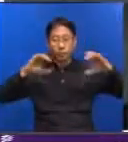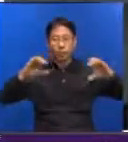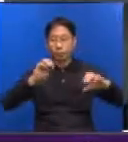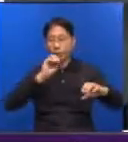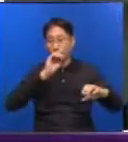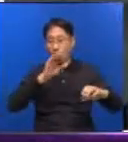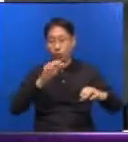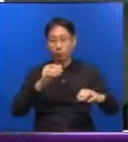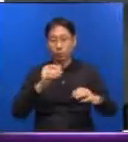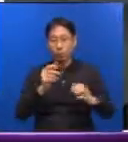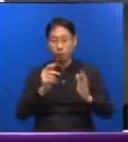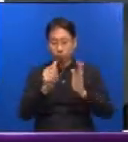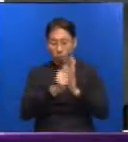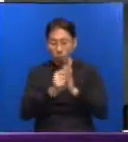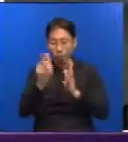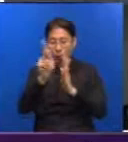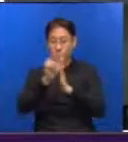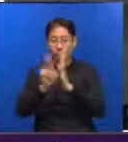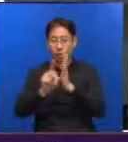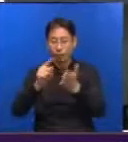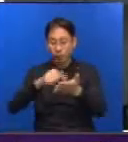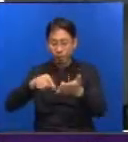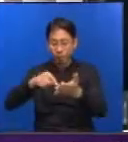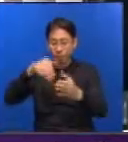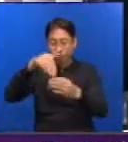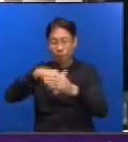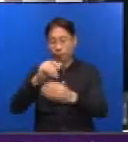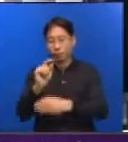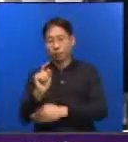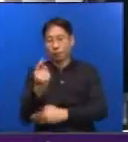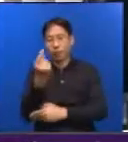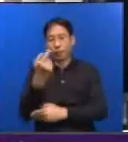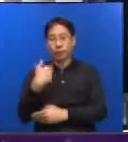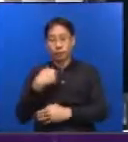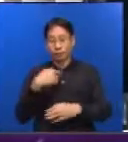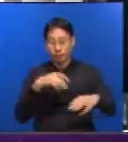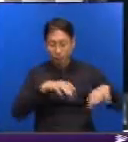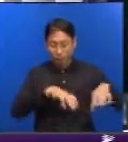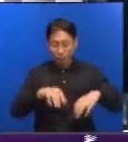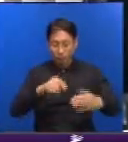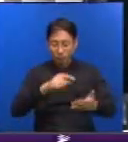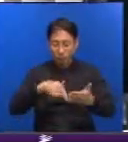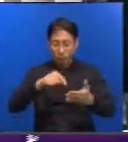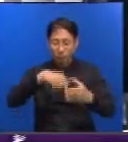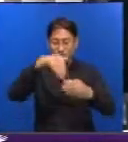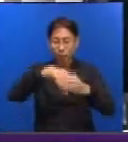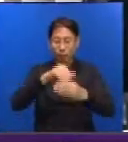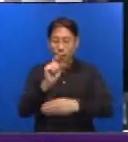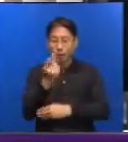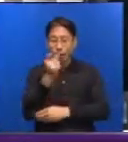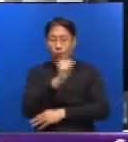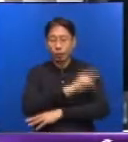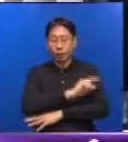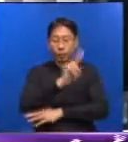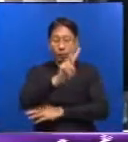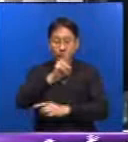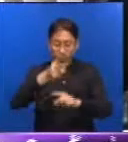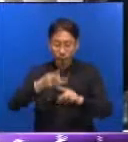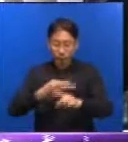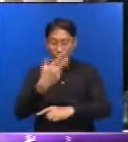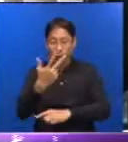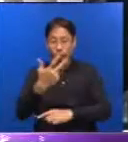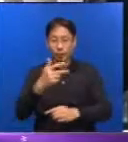mgmgmgggmgmgmmmg